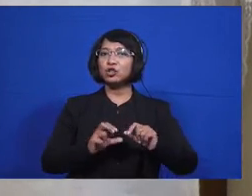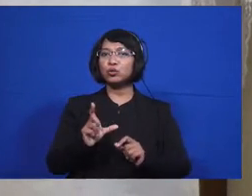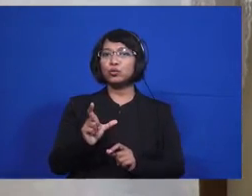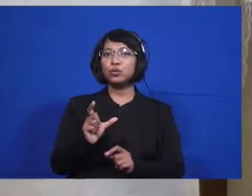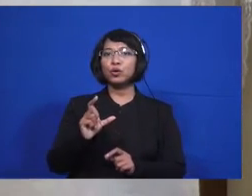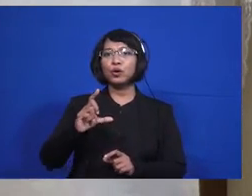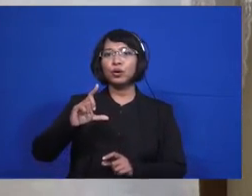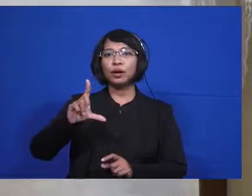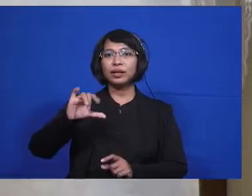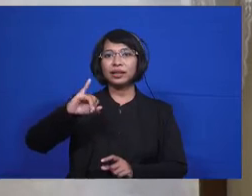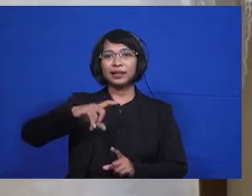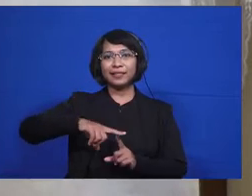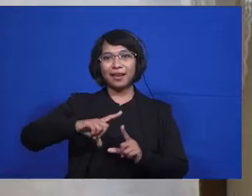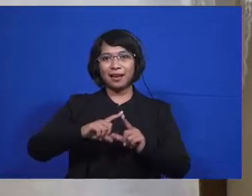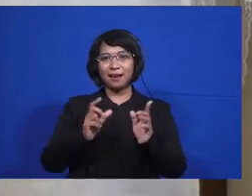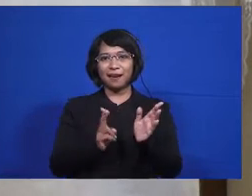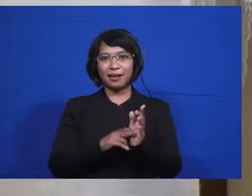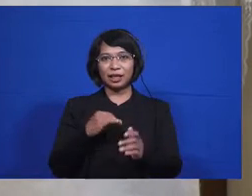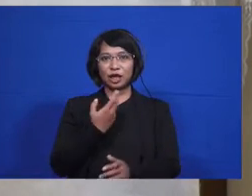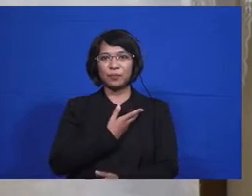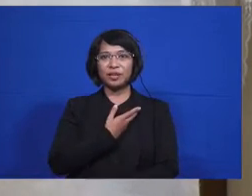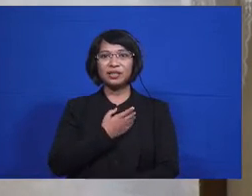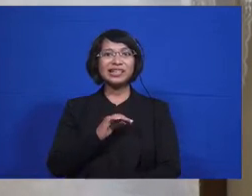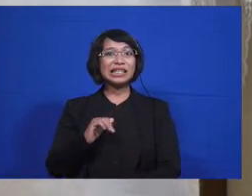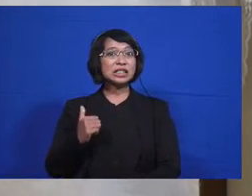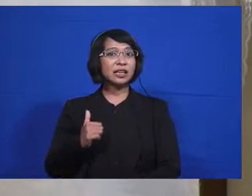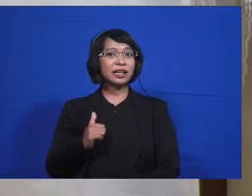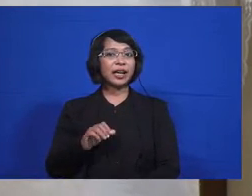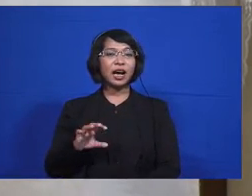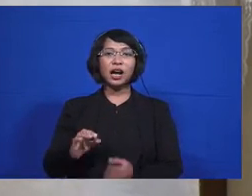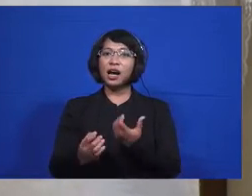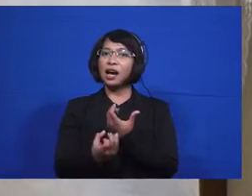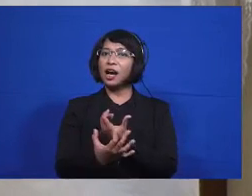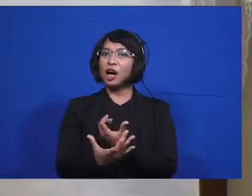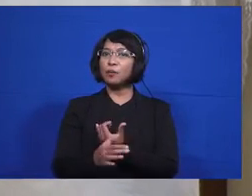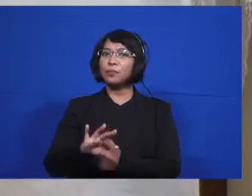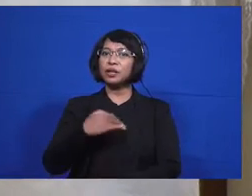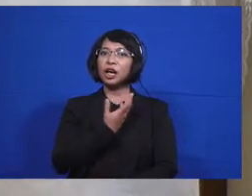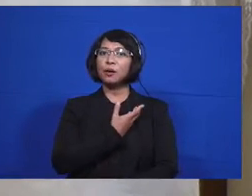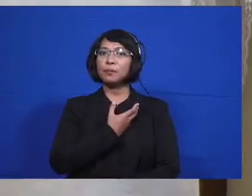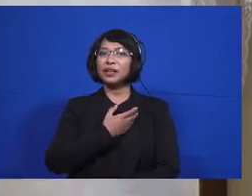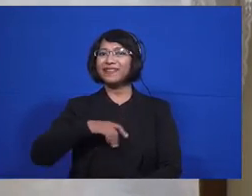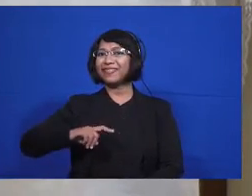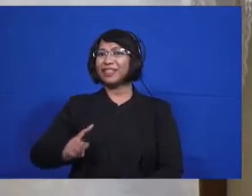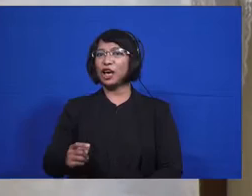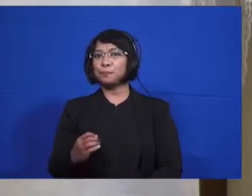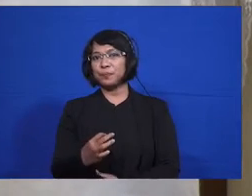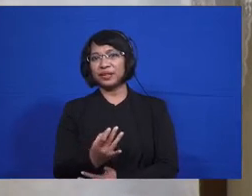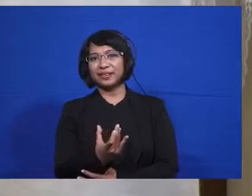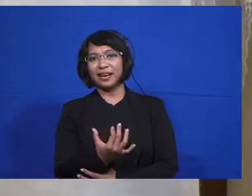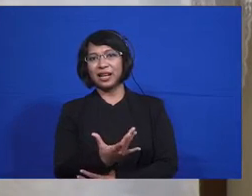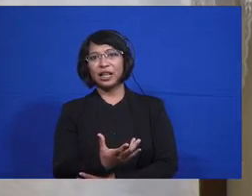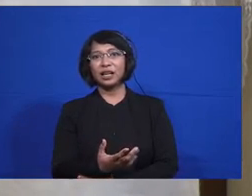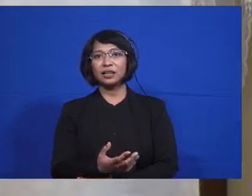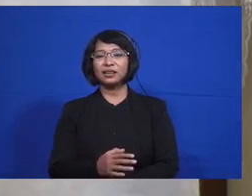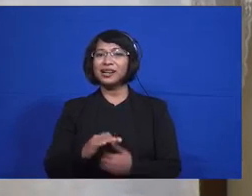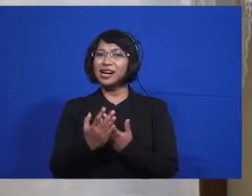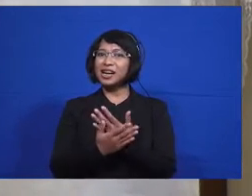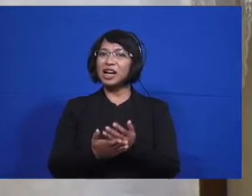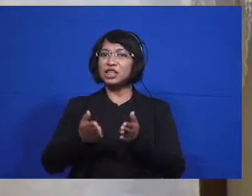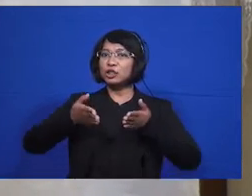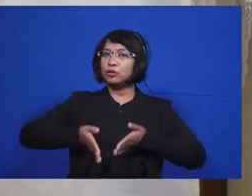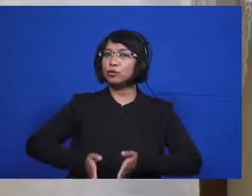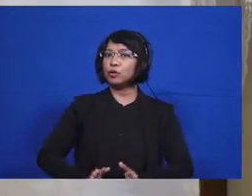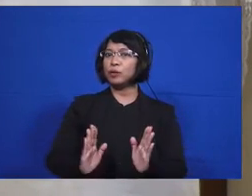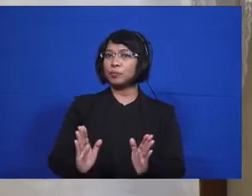kami tetap terus menyala. Secara konkret, kasih Tuhan yang telah mengantarkan kami sampai pada